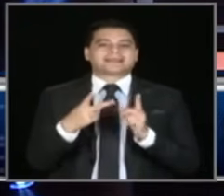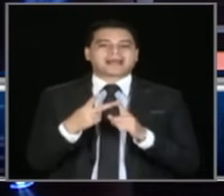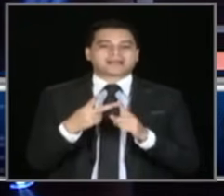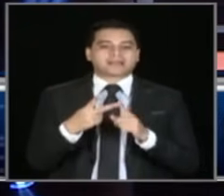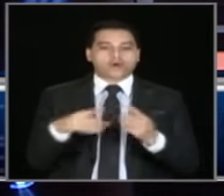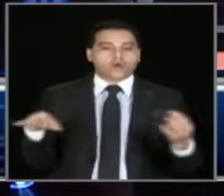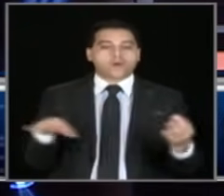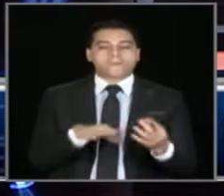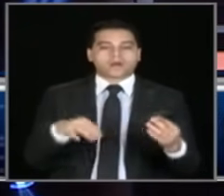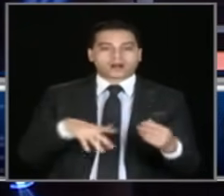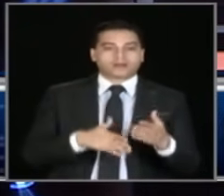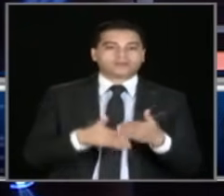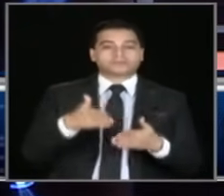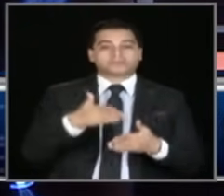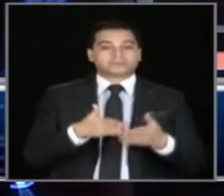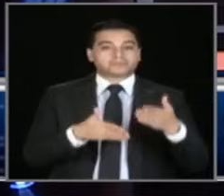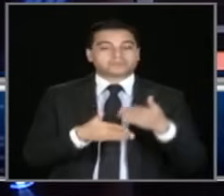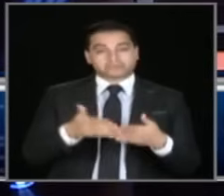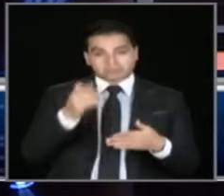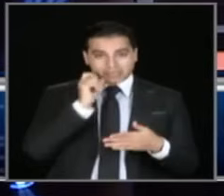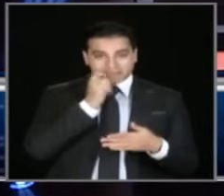الأوبرا دي اتبنت